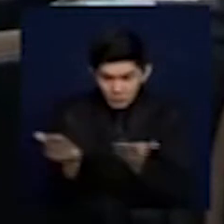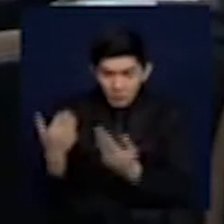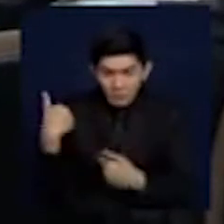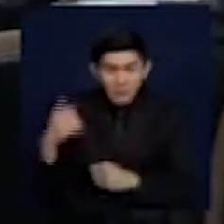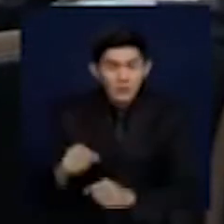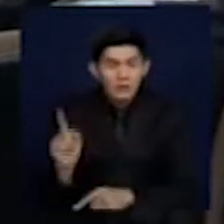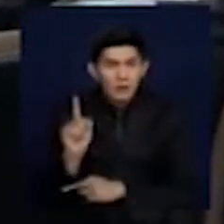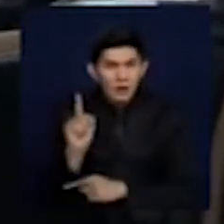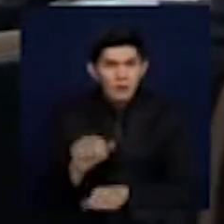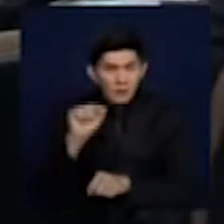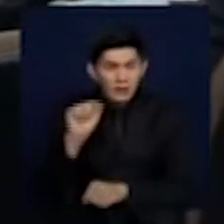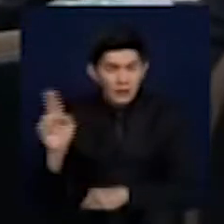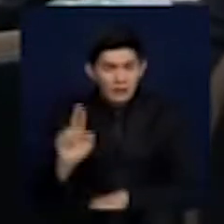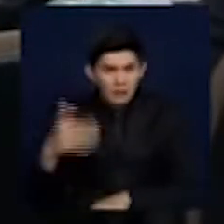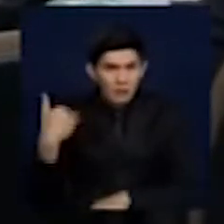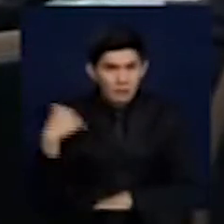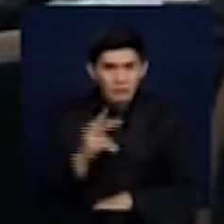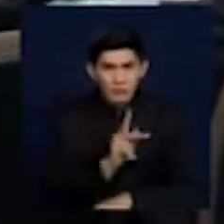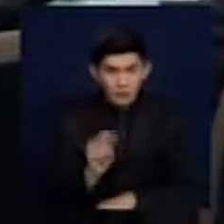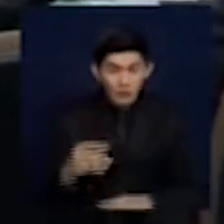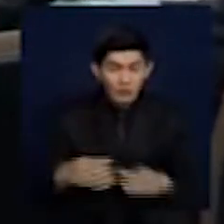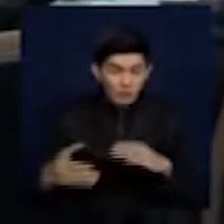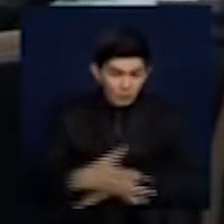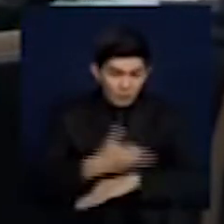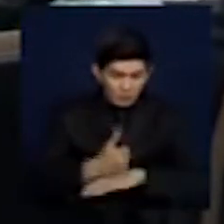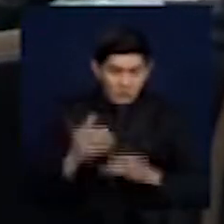ช้ก่อนเนื่องจากว่ากกต.และพรรคการเมืองนั้นเป็นองค์